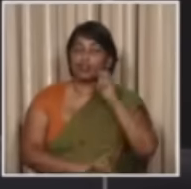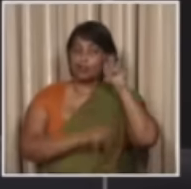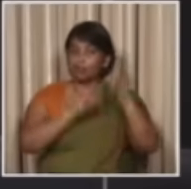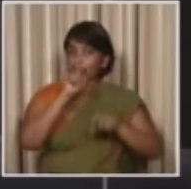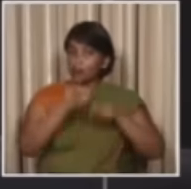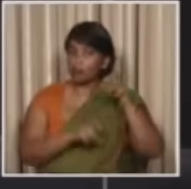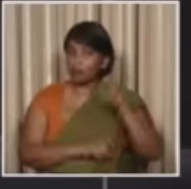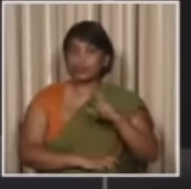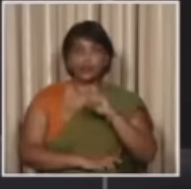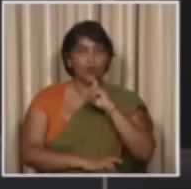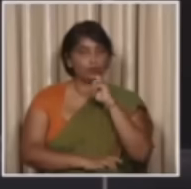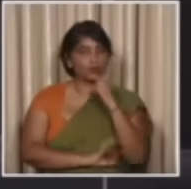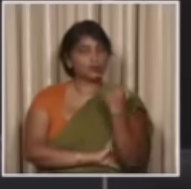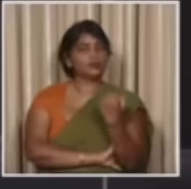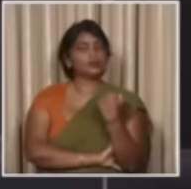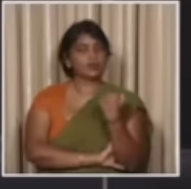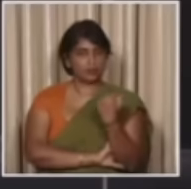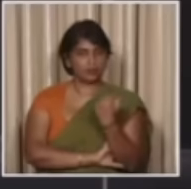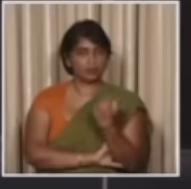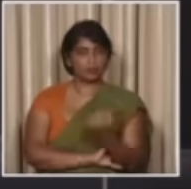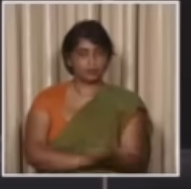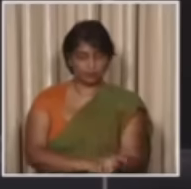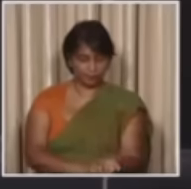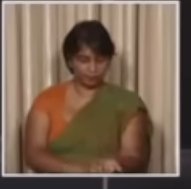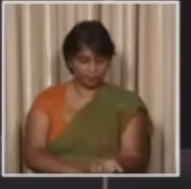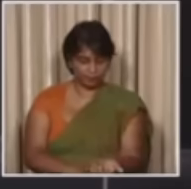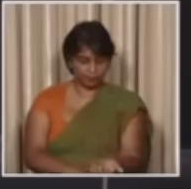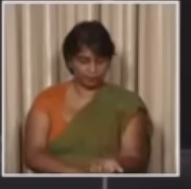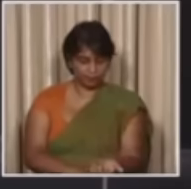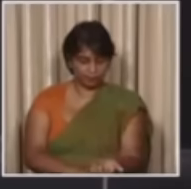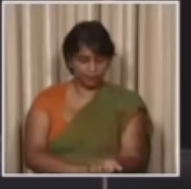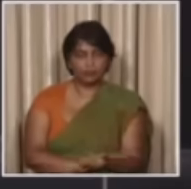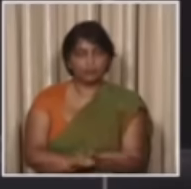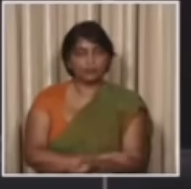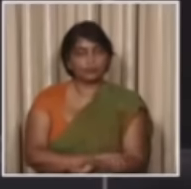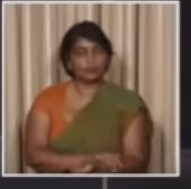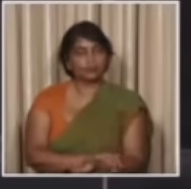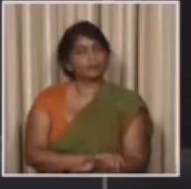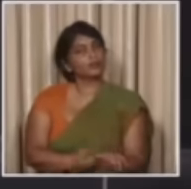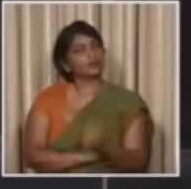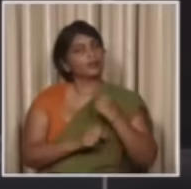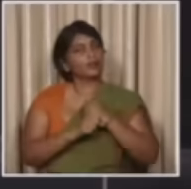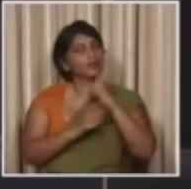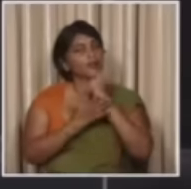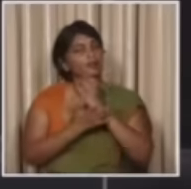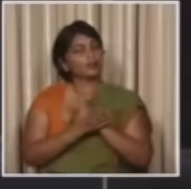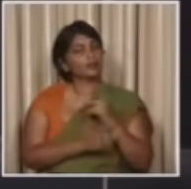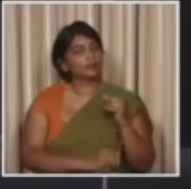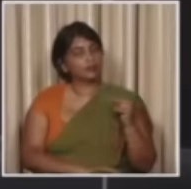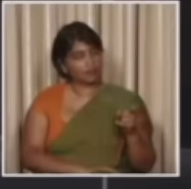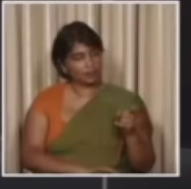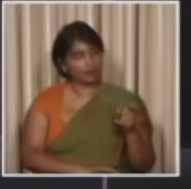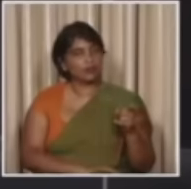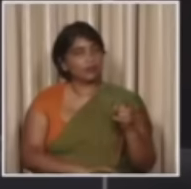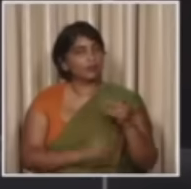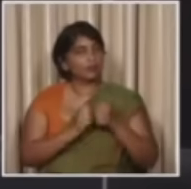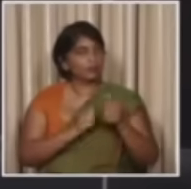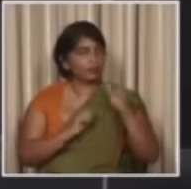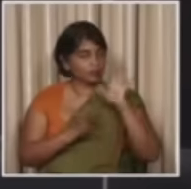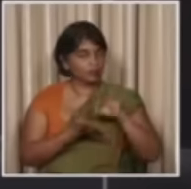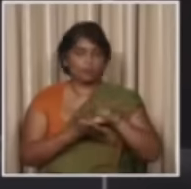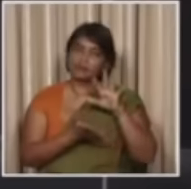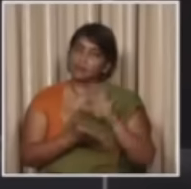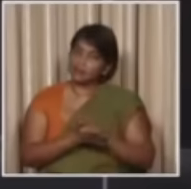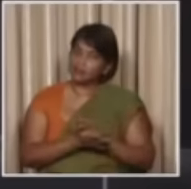ජනතාවගේ අධිකරණ බලය වරයිට්. ජනතාවගේ අධිකරණ බලය ආණ්ඩුක ව්‍යවස්ථාවේ ඇතිකොට පිහිටවන ලද